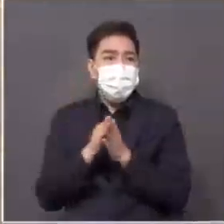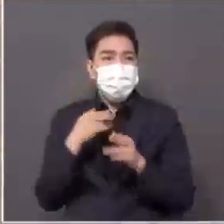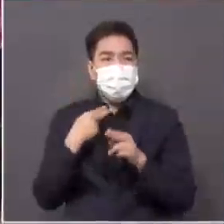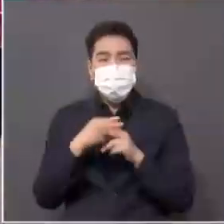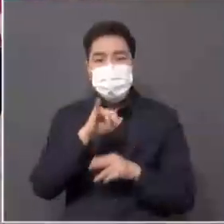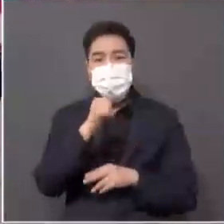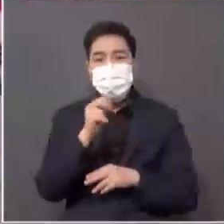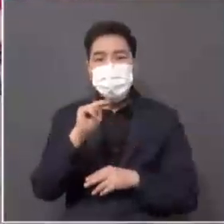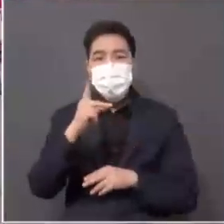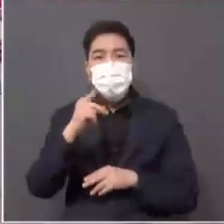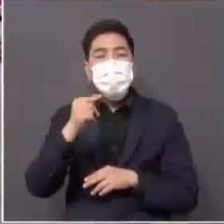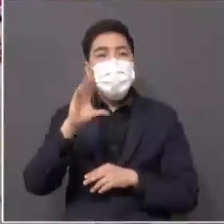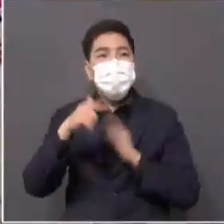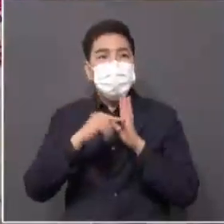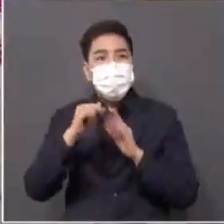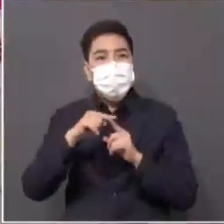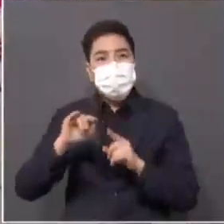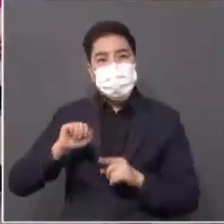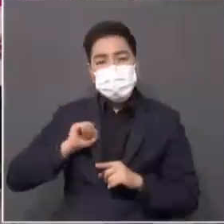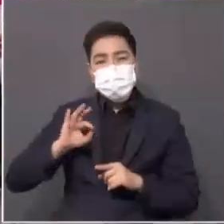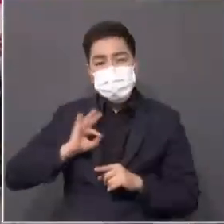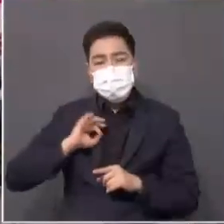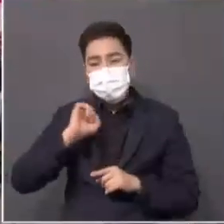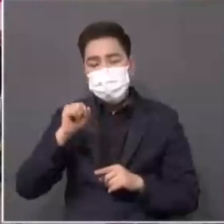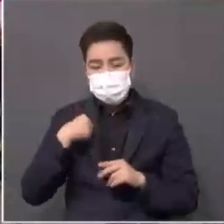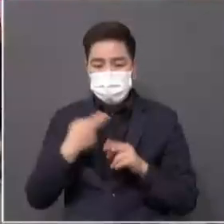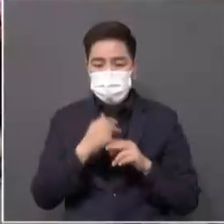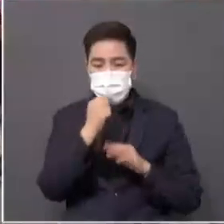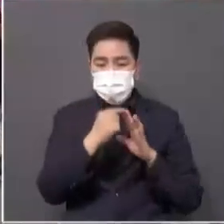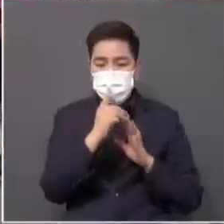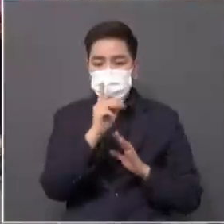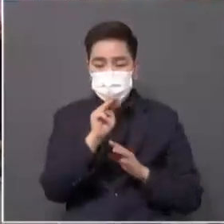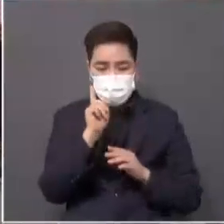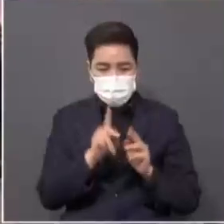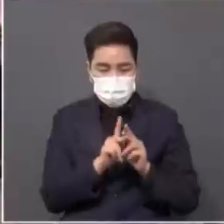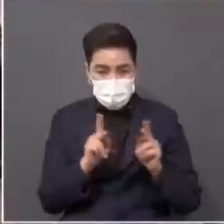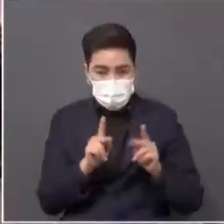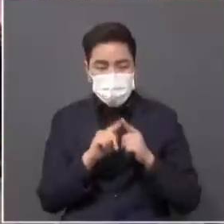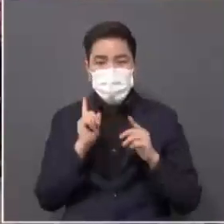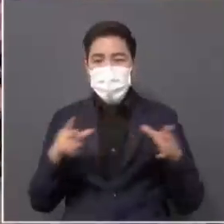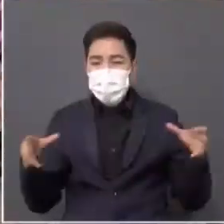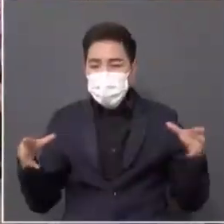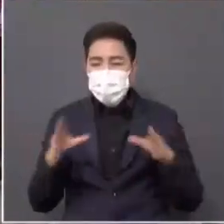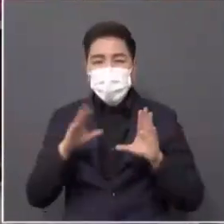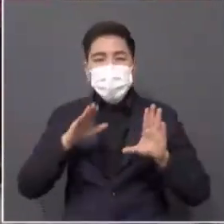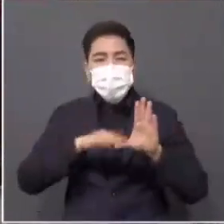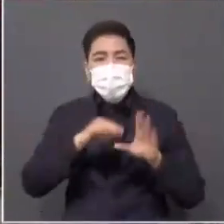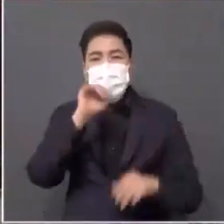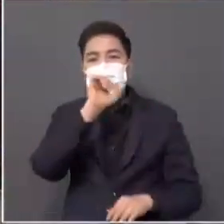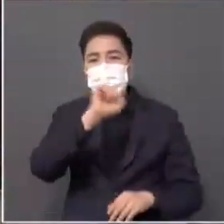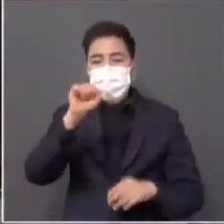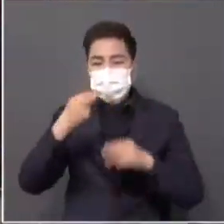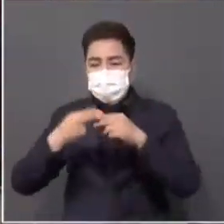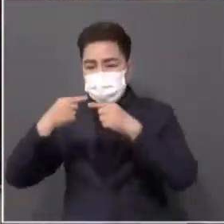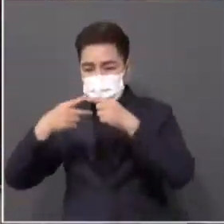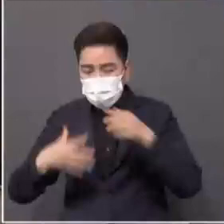จองไทยเที่ยงธรรมเป็นสมาชิกพรรคล่ะค่ะคุณอุดมโปร่งฟ้ากรรมการบริหารพรรคมาพร้อมกับผู้สมัครส.สบัญชี